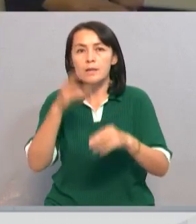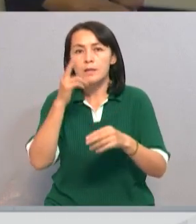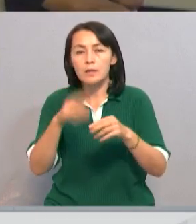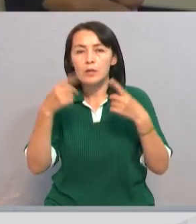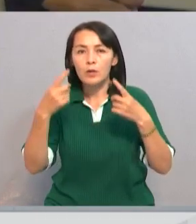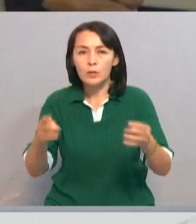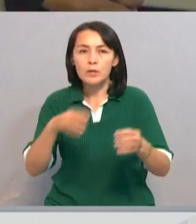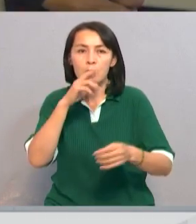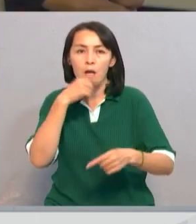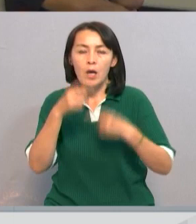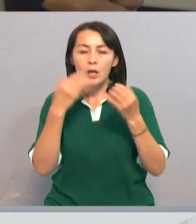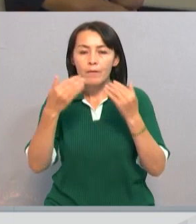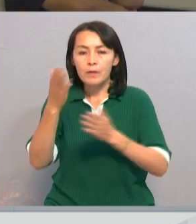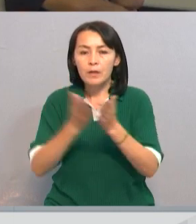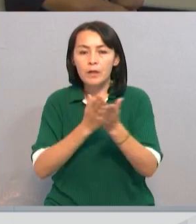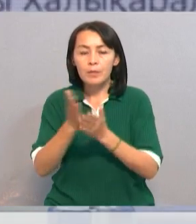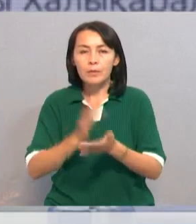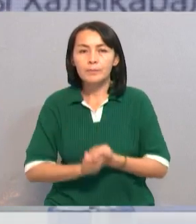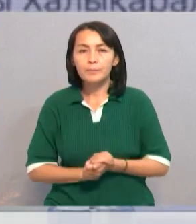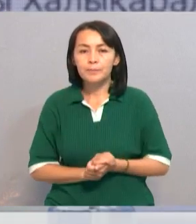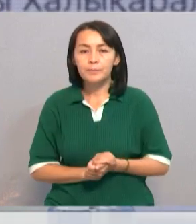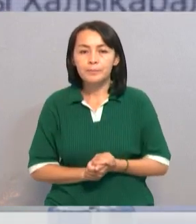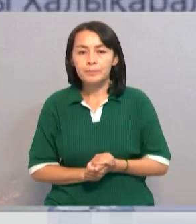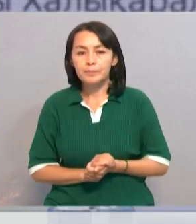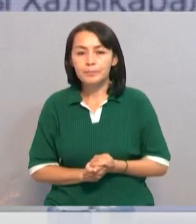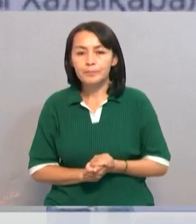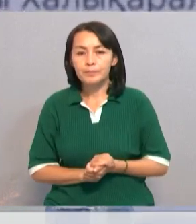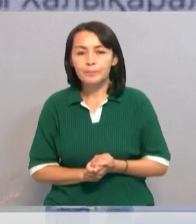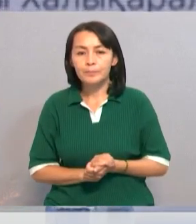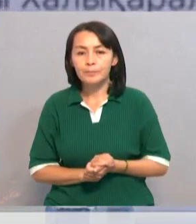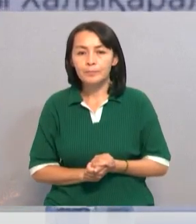разным бессвязным разговорам в этом направлении.